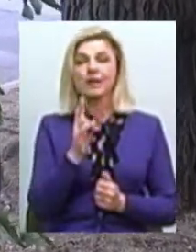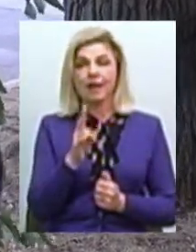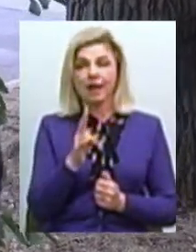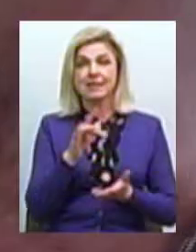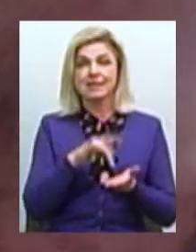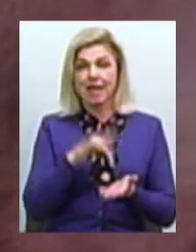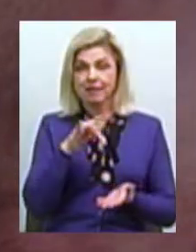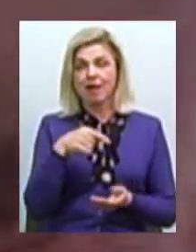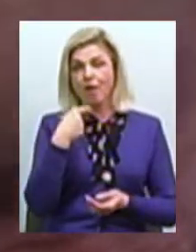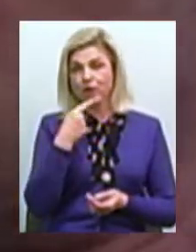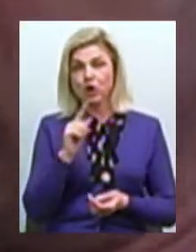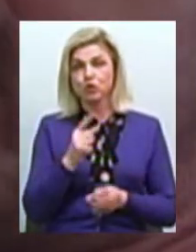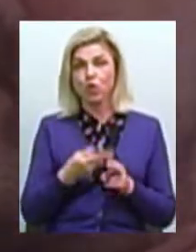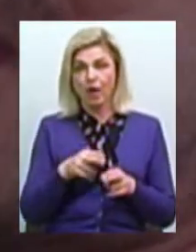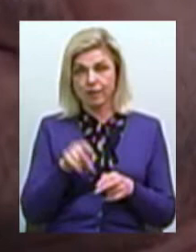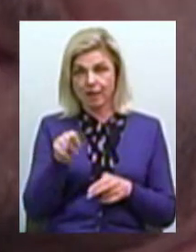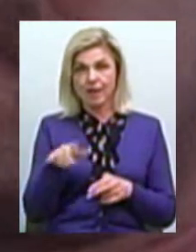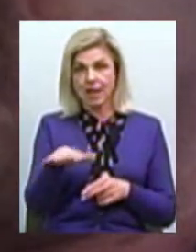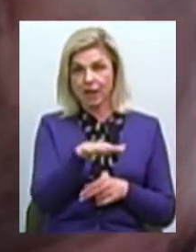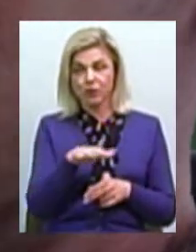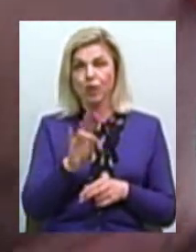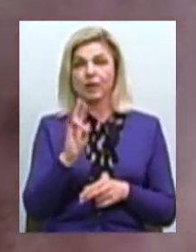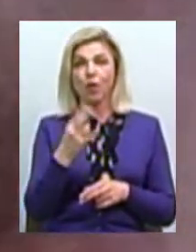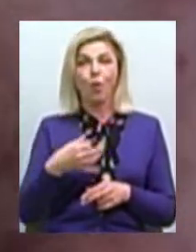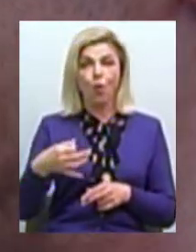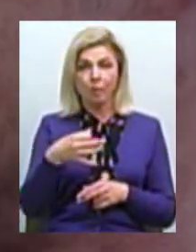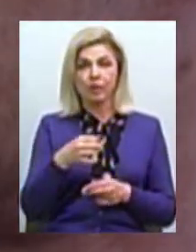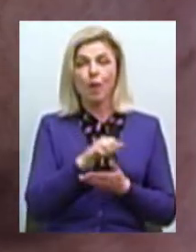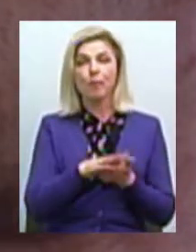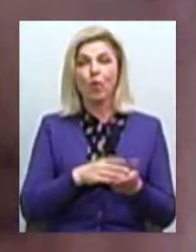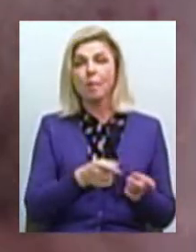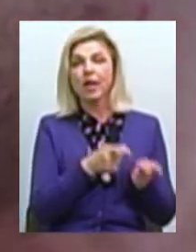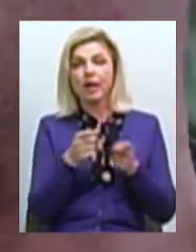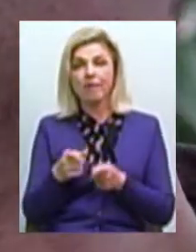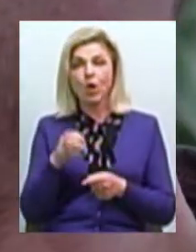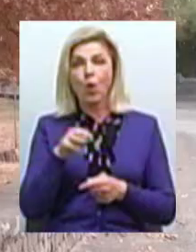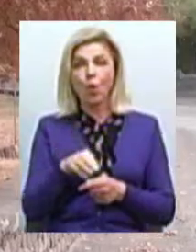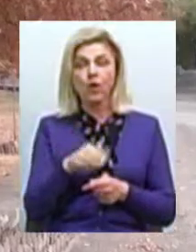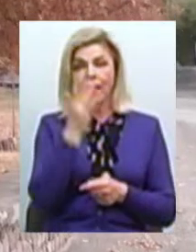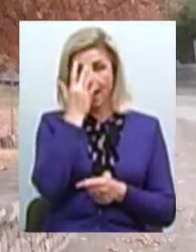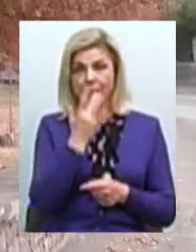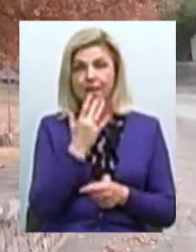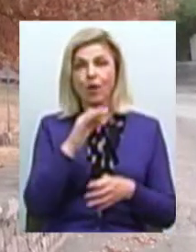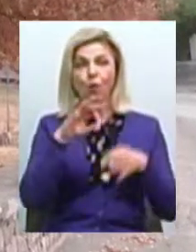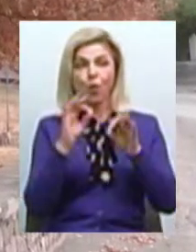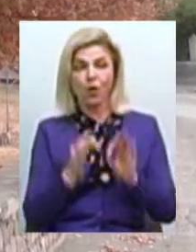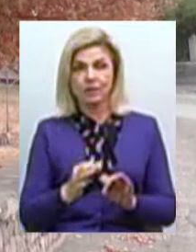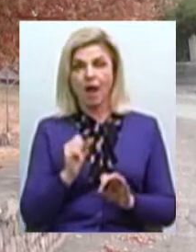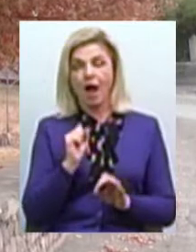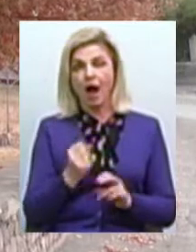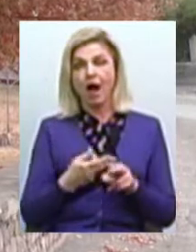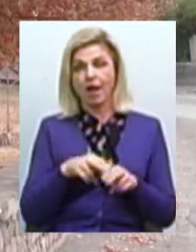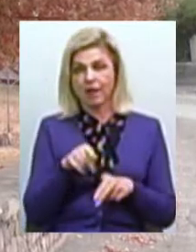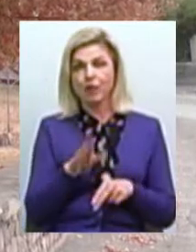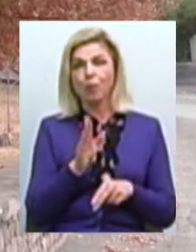гідрометеорології, говорить, те, що на території Миколаївської області триває перехід від літа до осені. А вона в цьому регіоні наступить